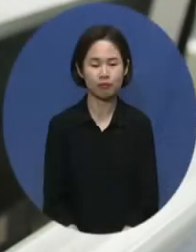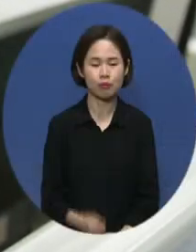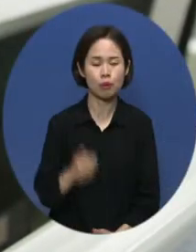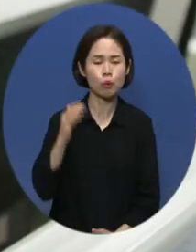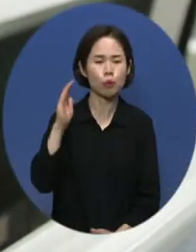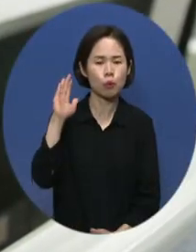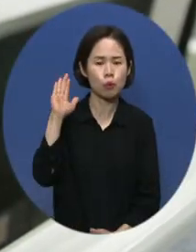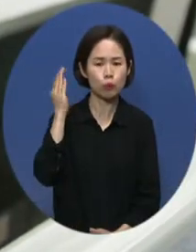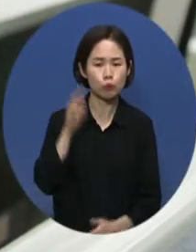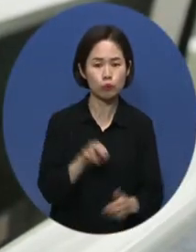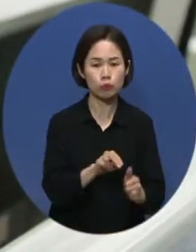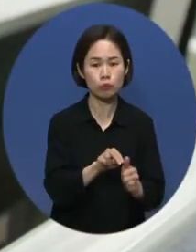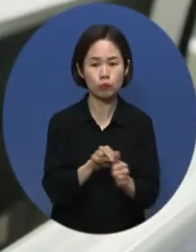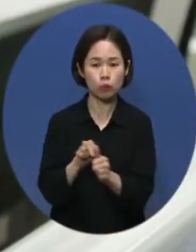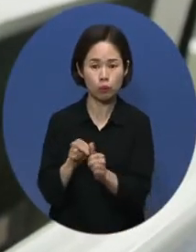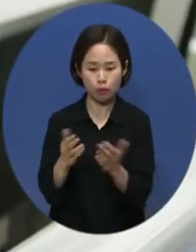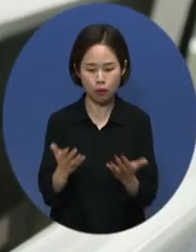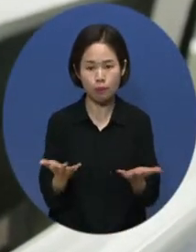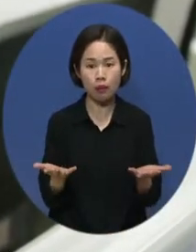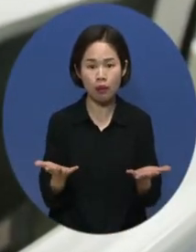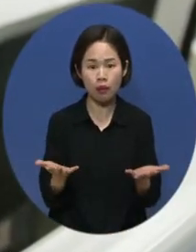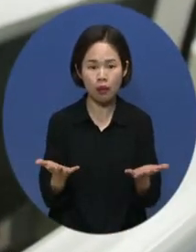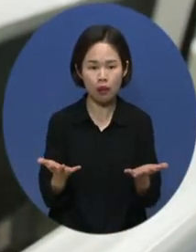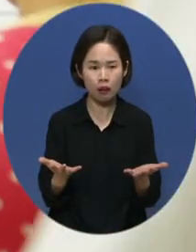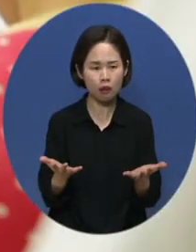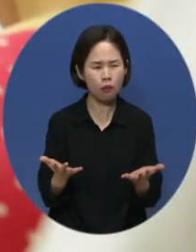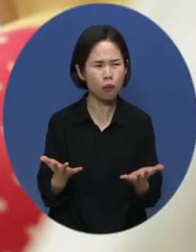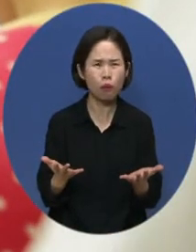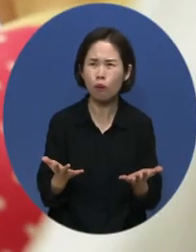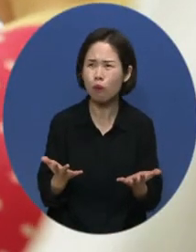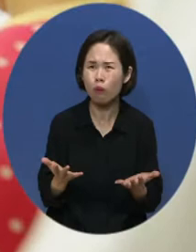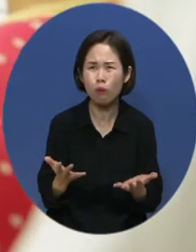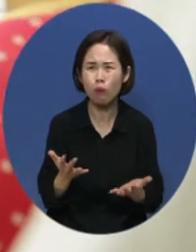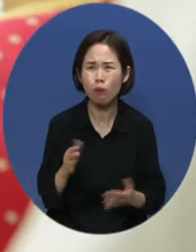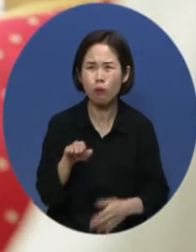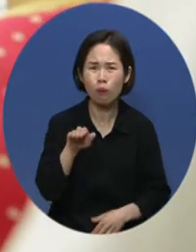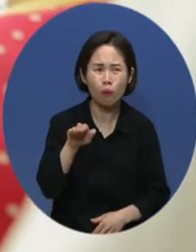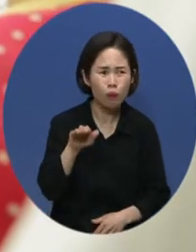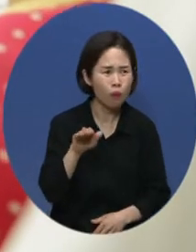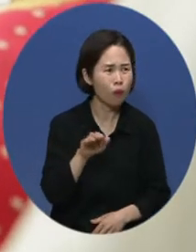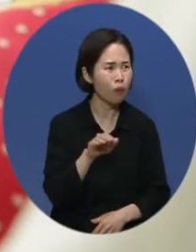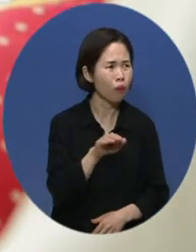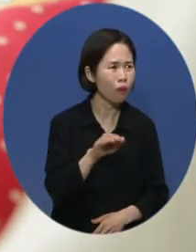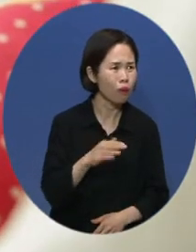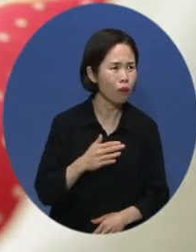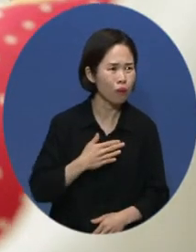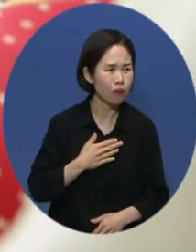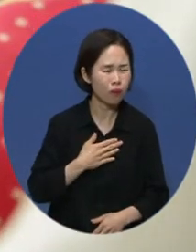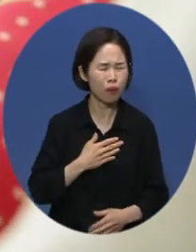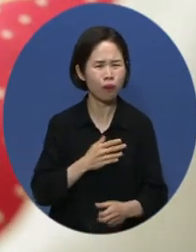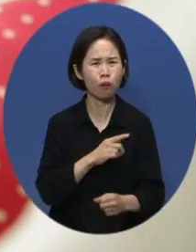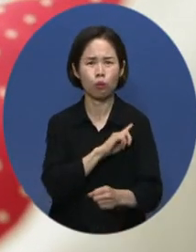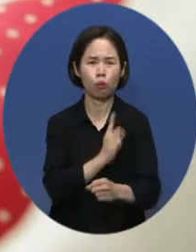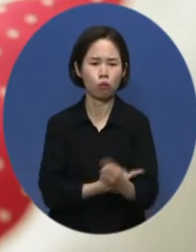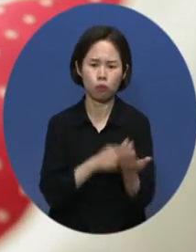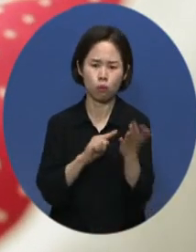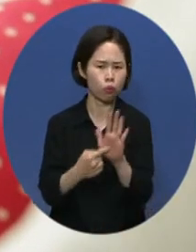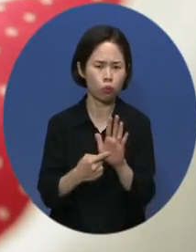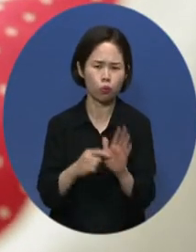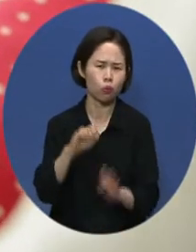현대사회에서 정보가 없다면 소외될 뿐만 아니라 인간의 기본적인 권리도 누릴 수 없기 마련인데요.